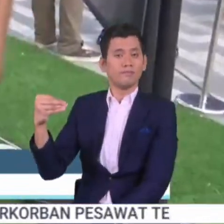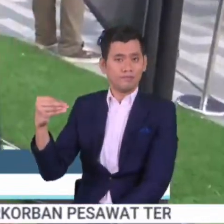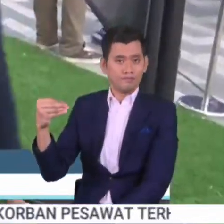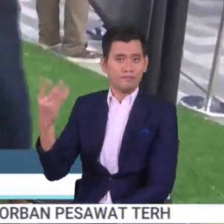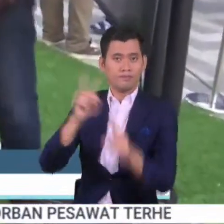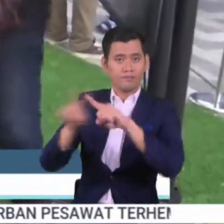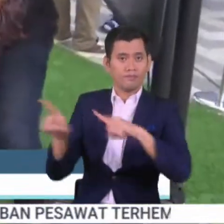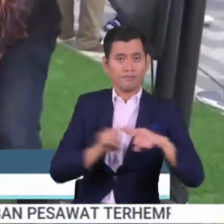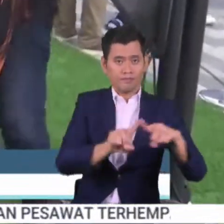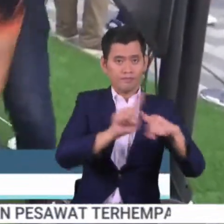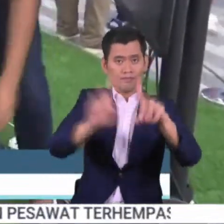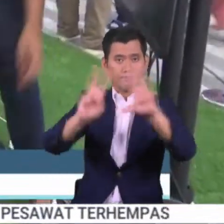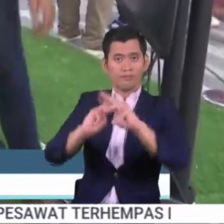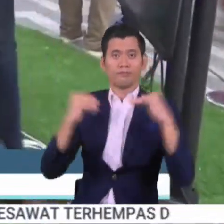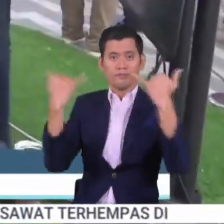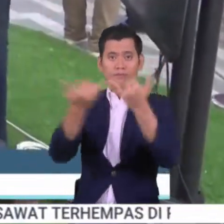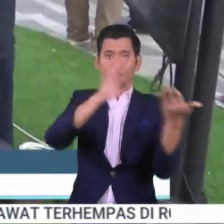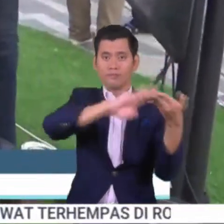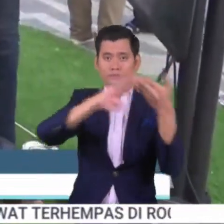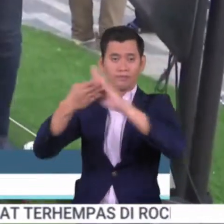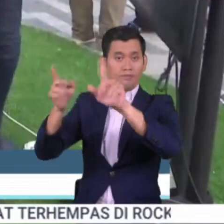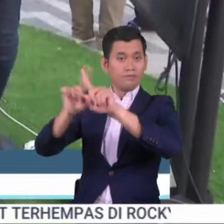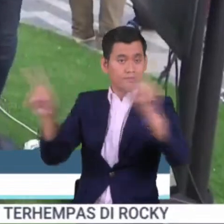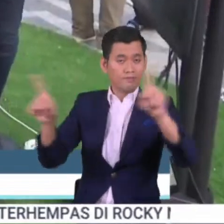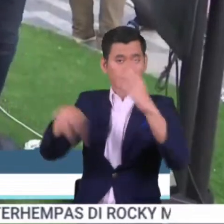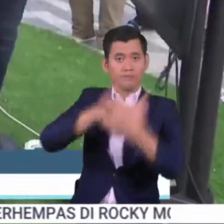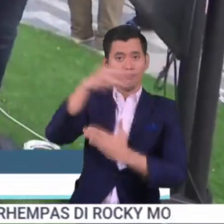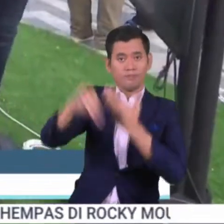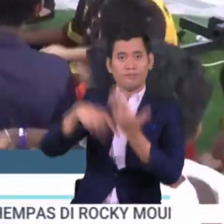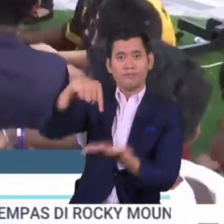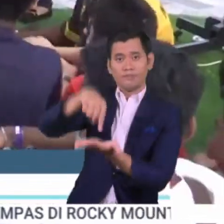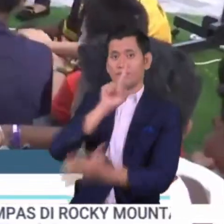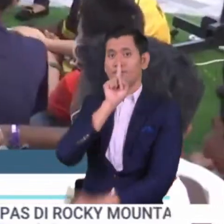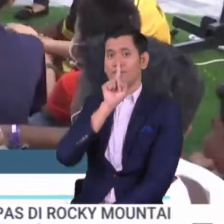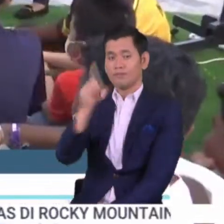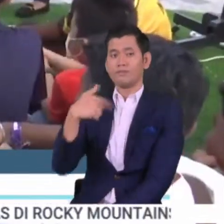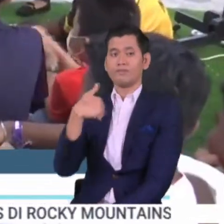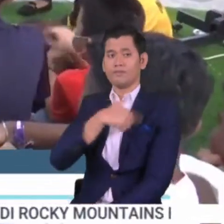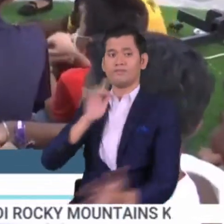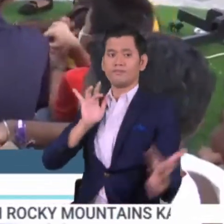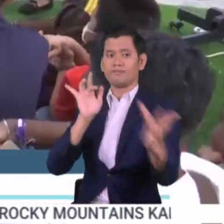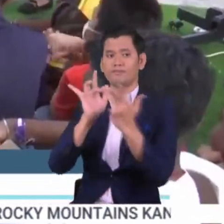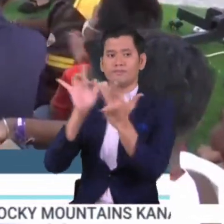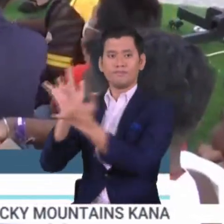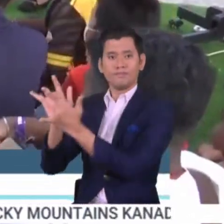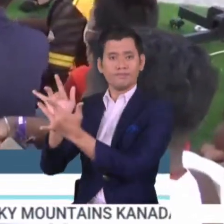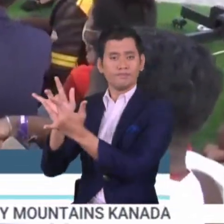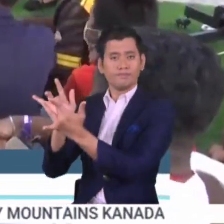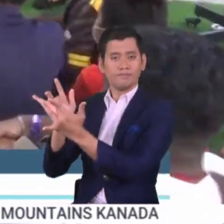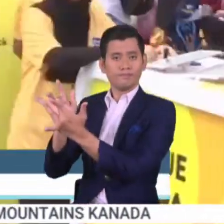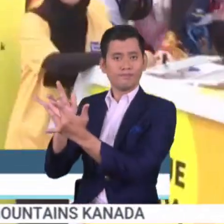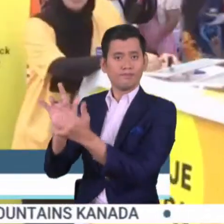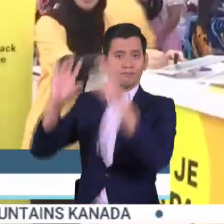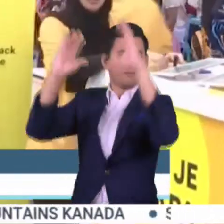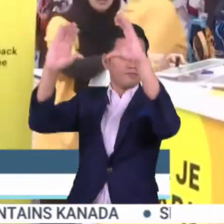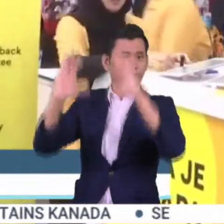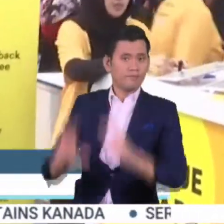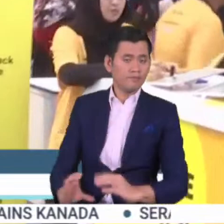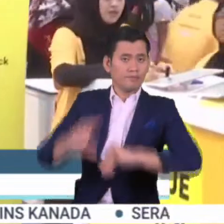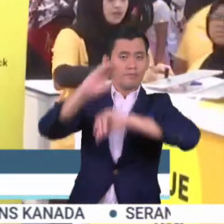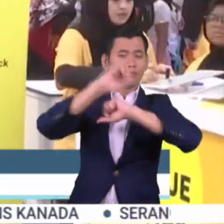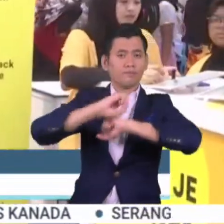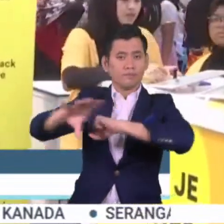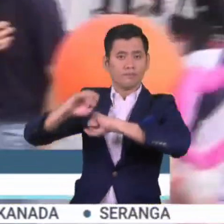kalangan masyarakat, ya, community. Akan tetapi dalam program-program begini kita mendekati cara advokasi